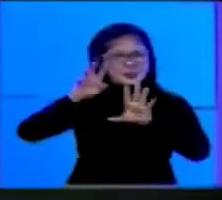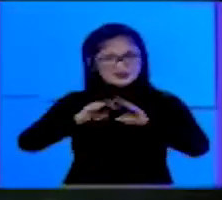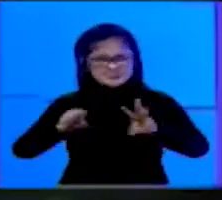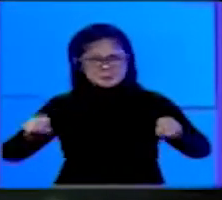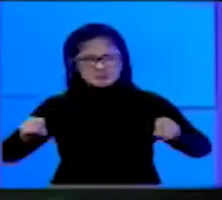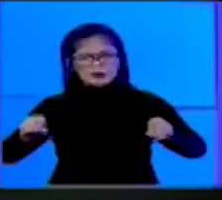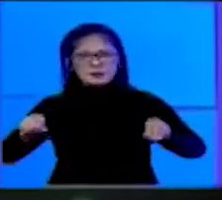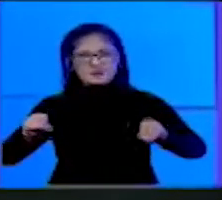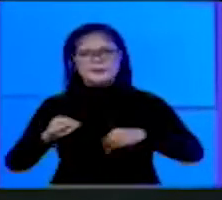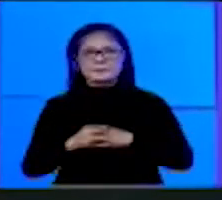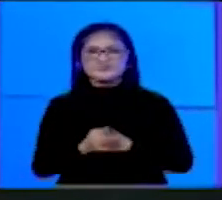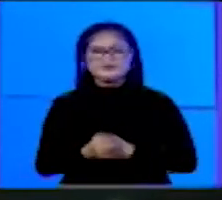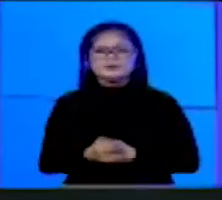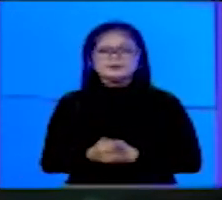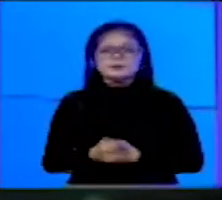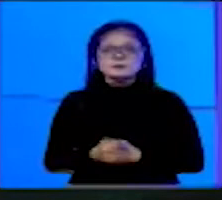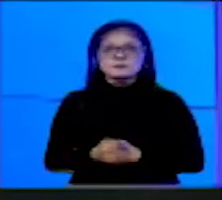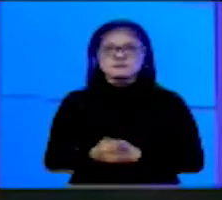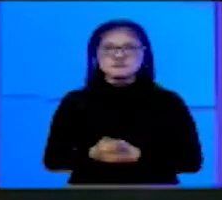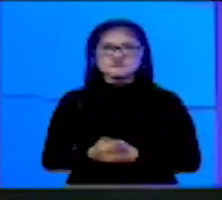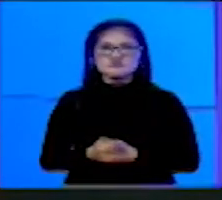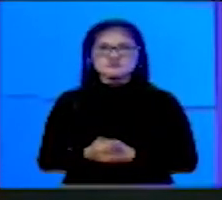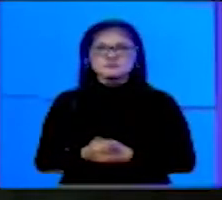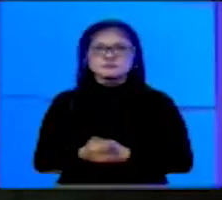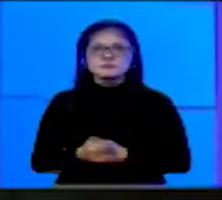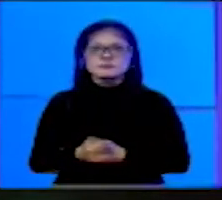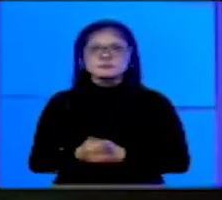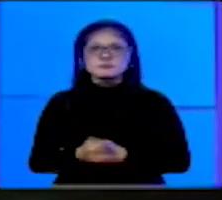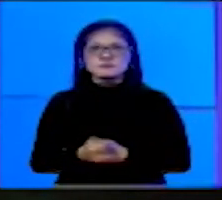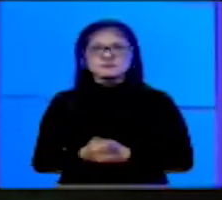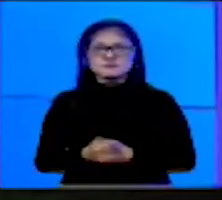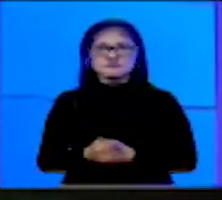Dari Semarang, Jawa Tengah, Kristadi, iNews, melaporkan.